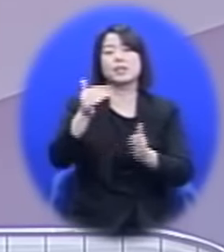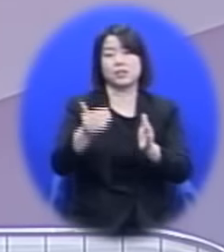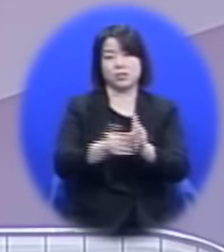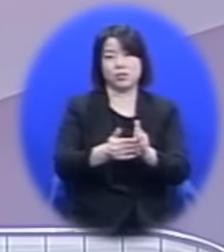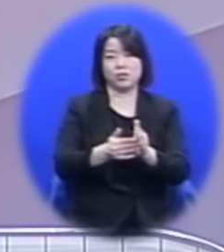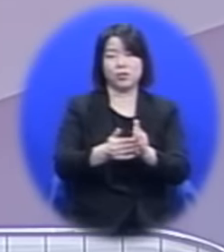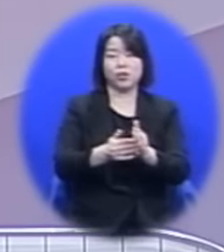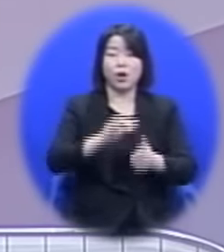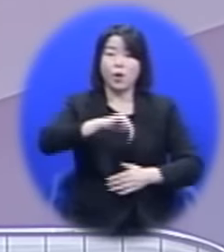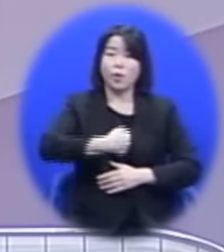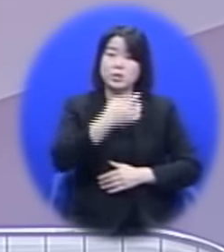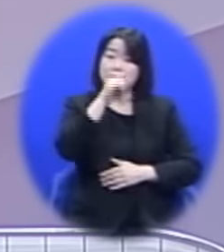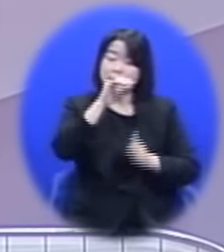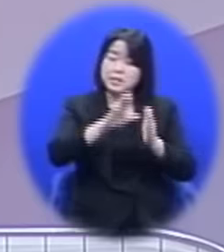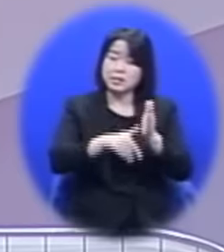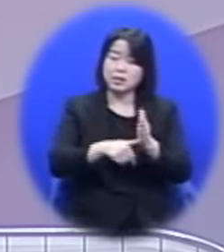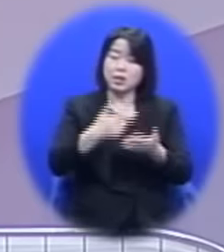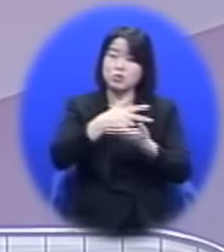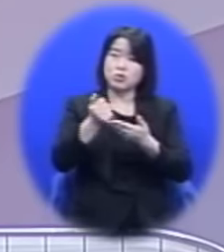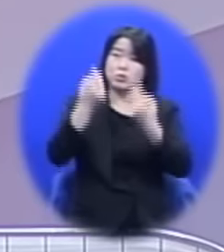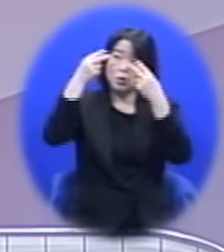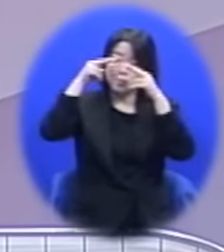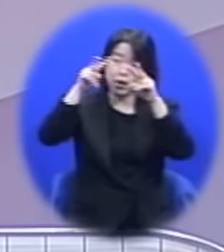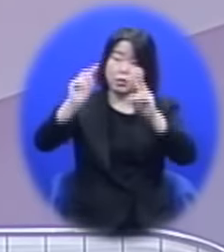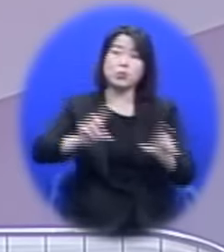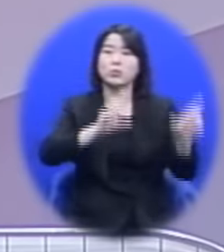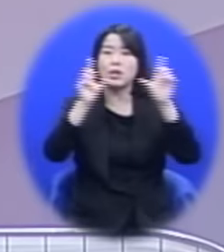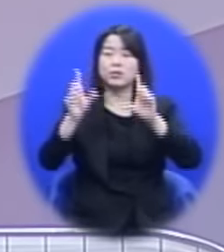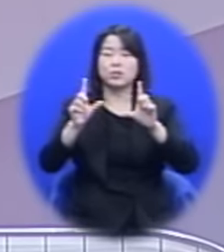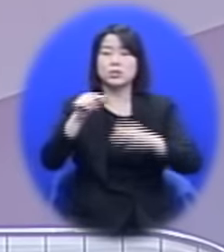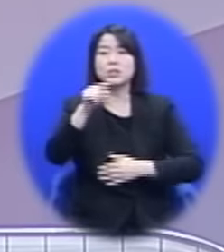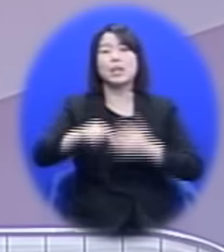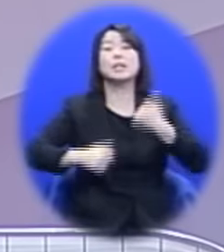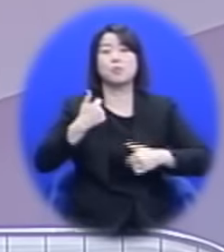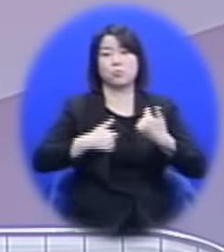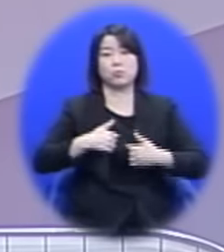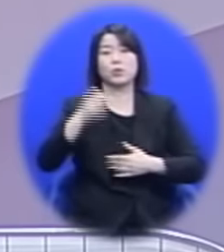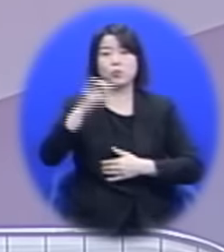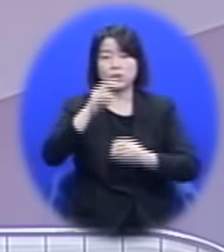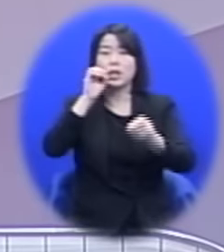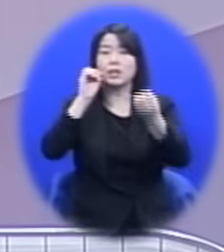혼자 있을 때 주님을 바라보고 사는 것이 기쁨이에요. 그게 답이라고 느껴졌어요.